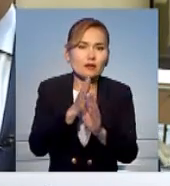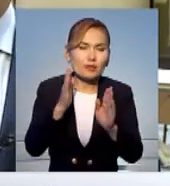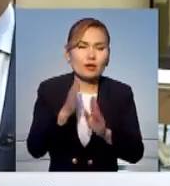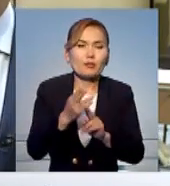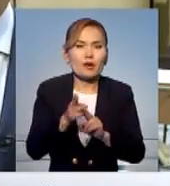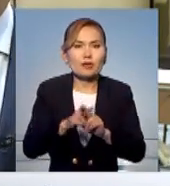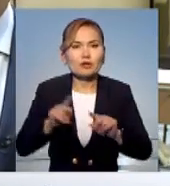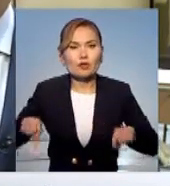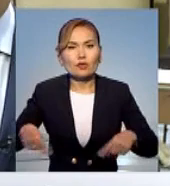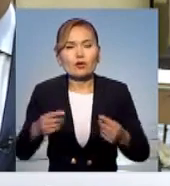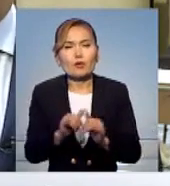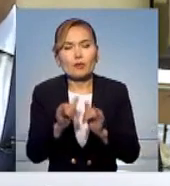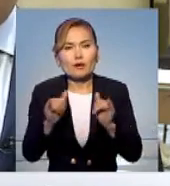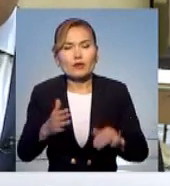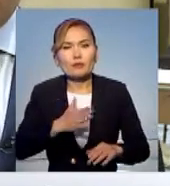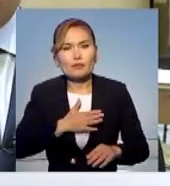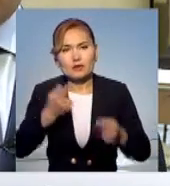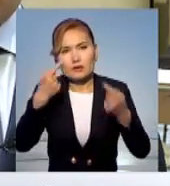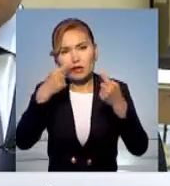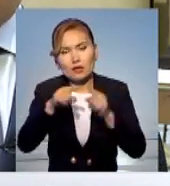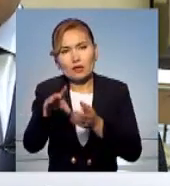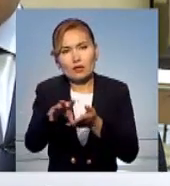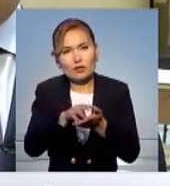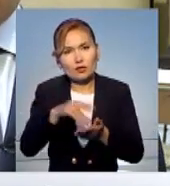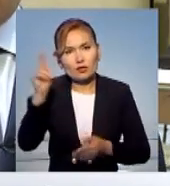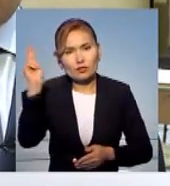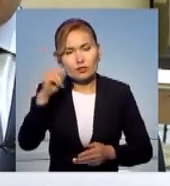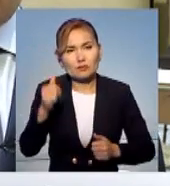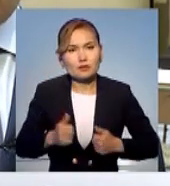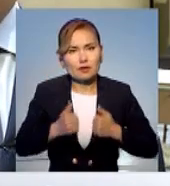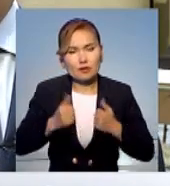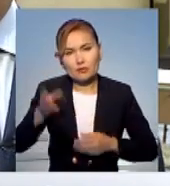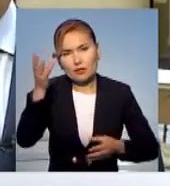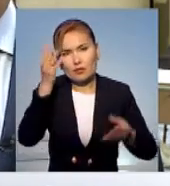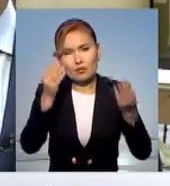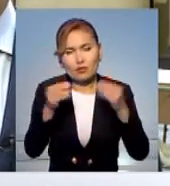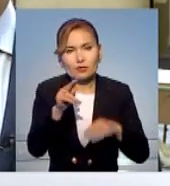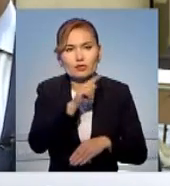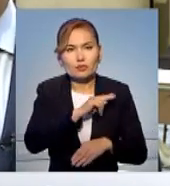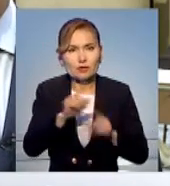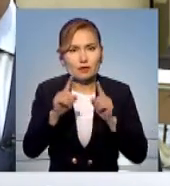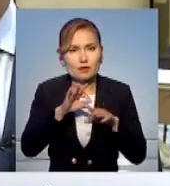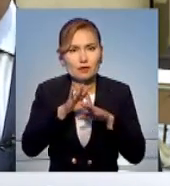керек, қандай технологиялар, ол да бізге өте пайдалы осындай жаңағыдай пікірталас болып отыр.